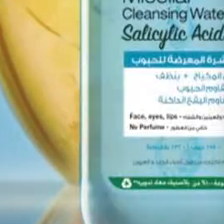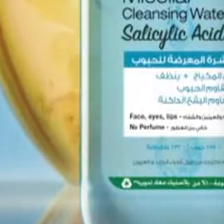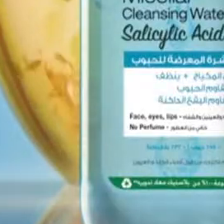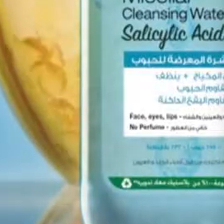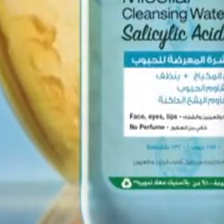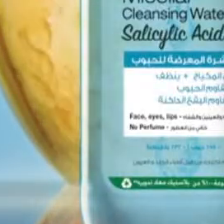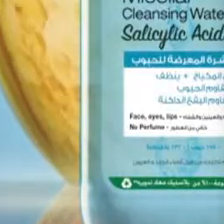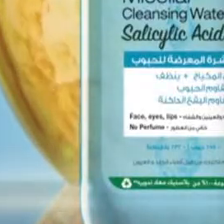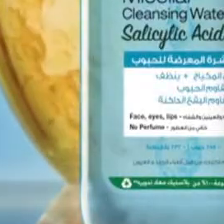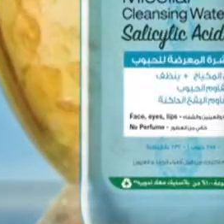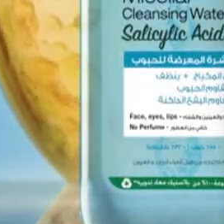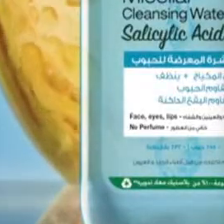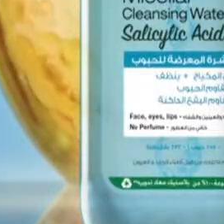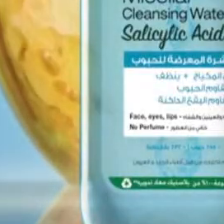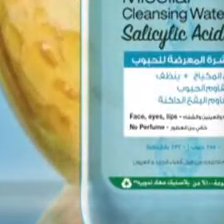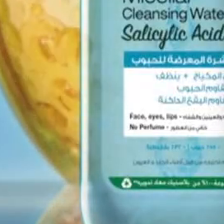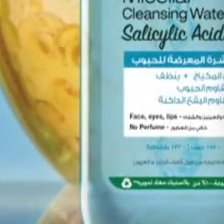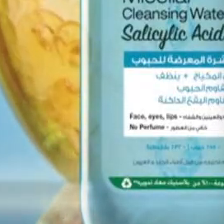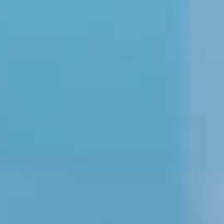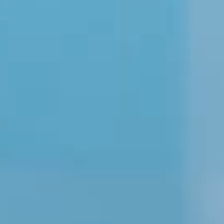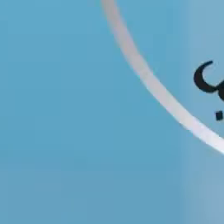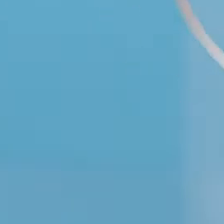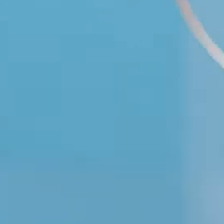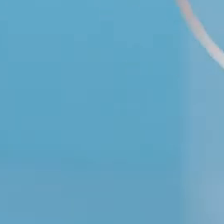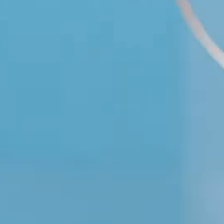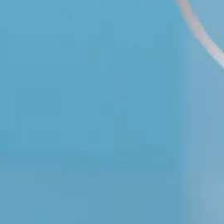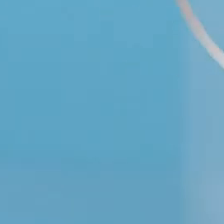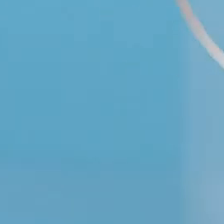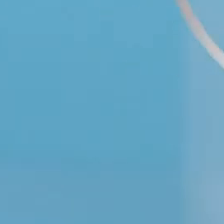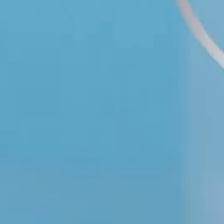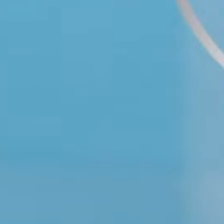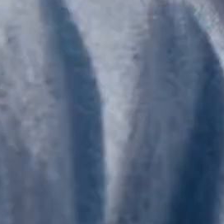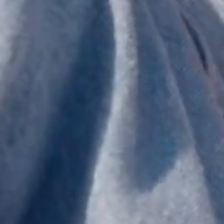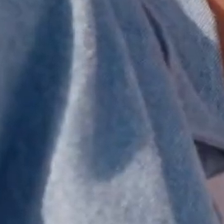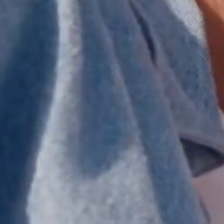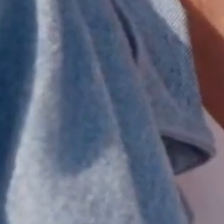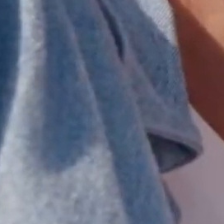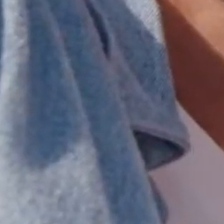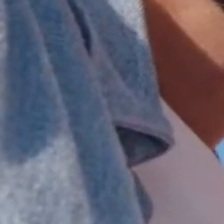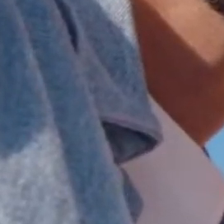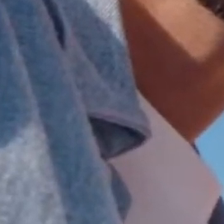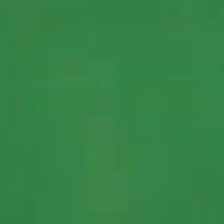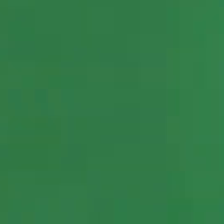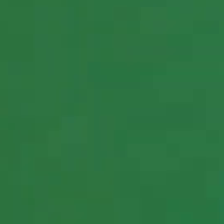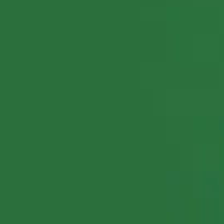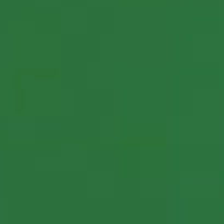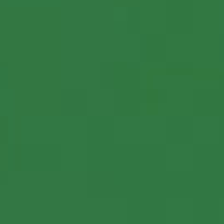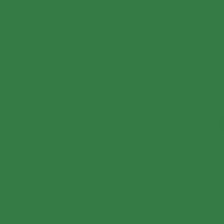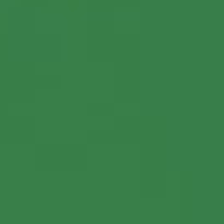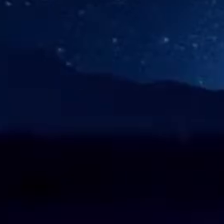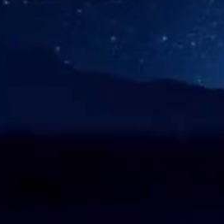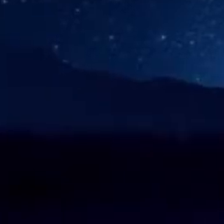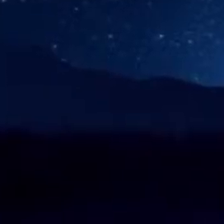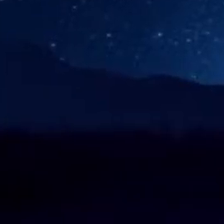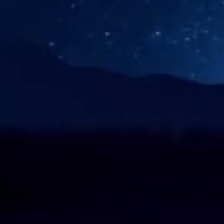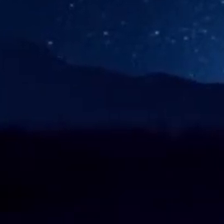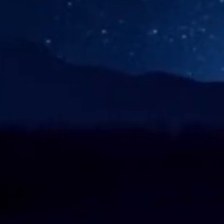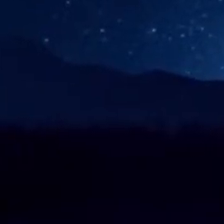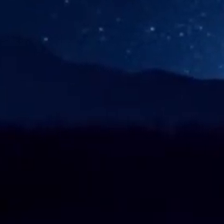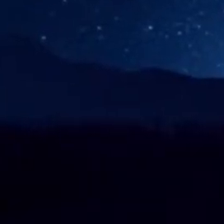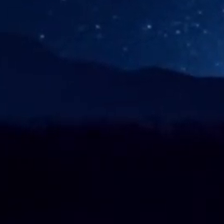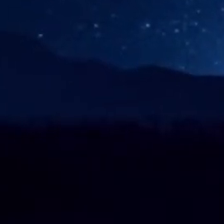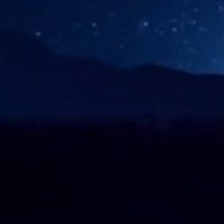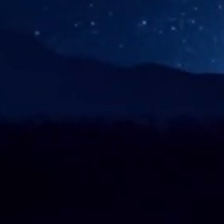مجموعة فاست كلير للبشرة المعرضة للحبوب، معتمد عليه من قبل أطباء الجلد. طبيعي من غارنييه.